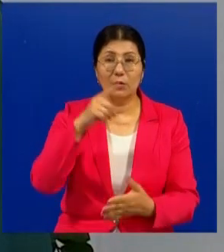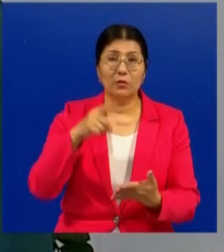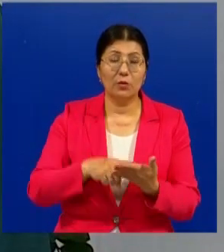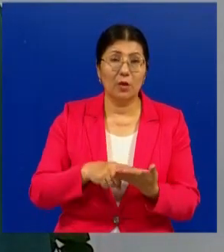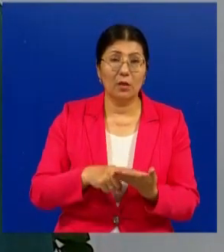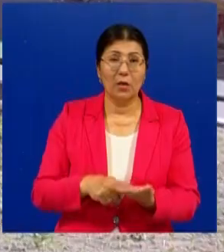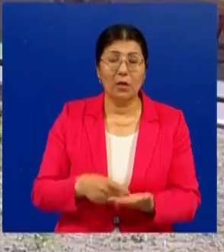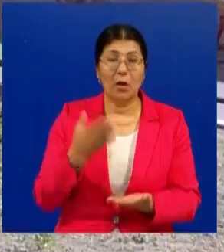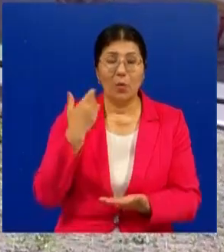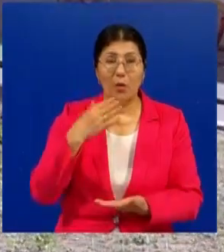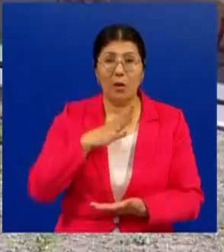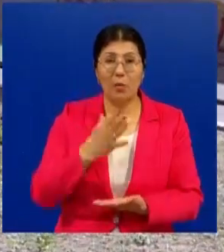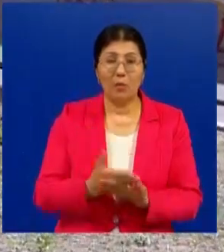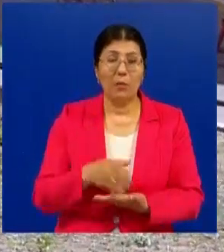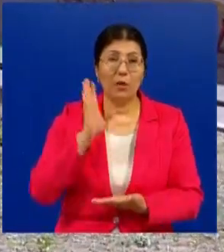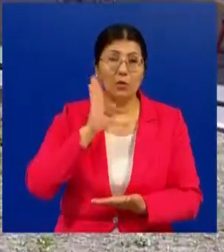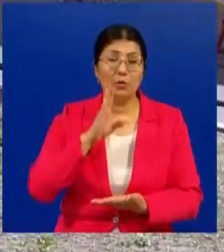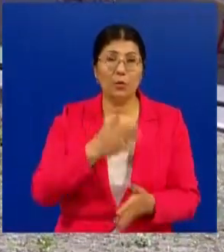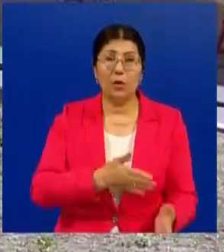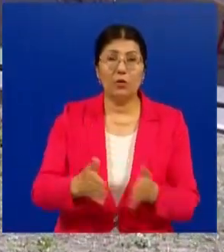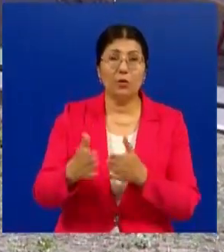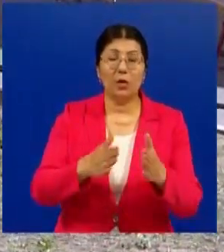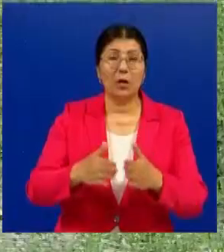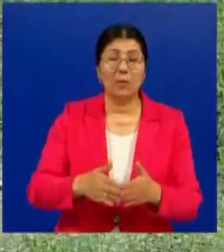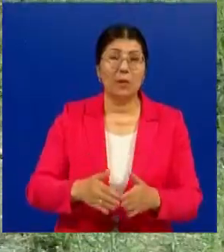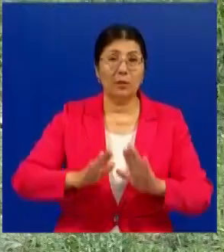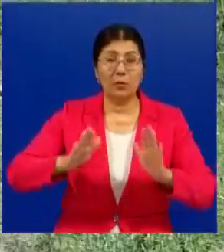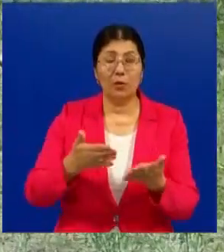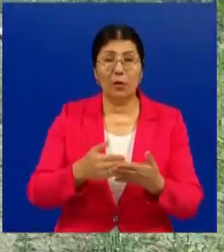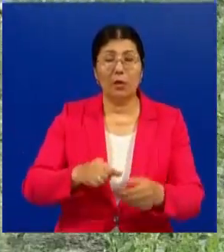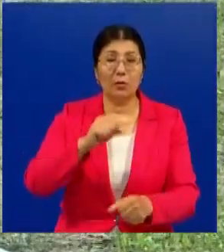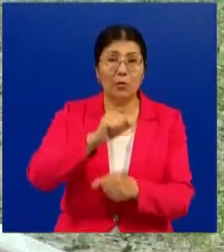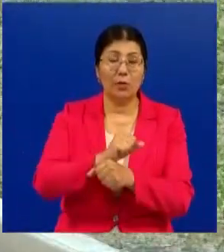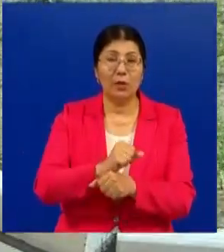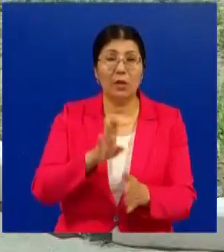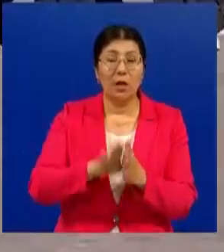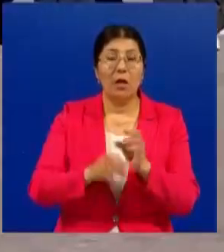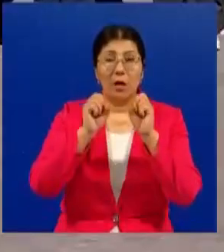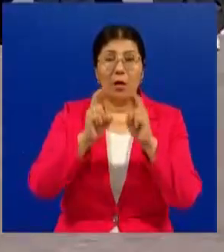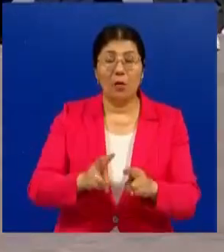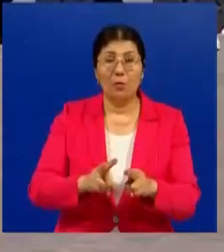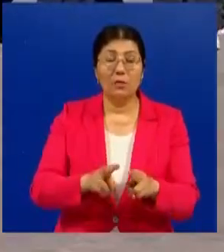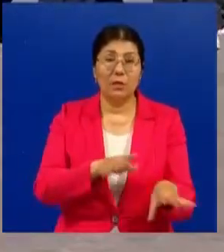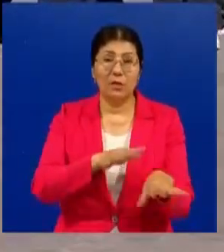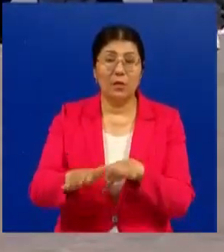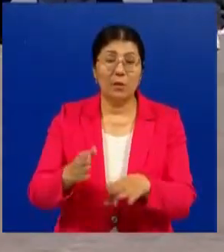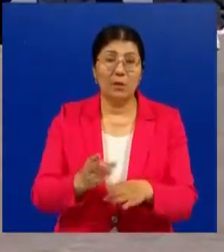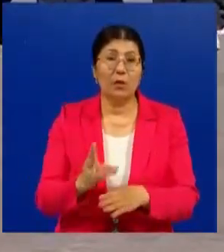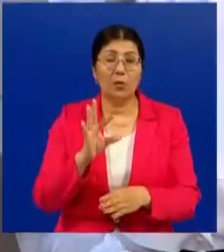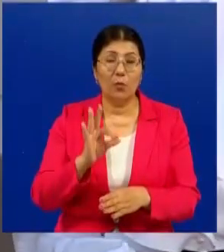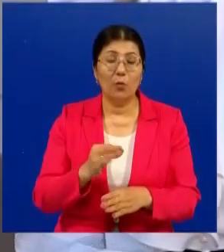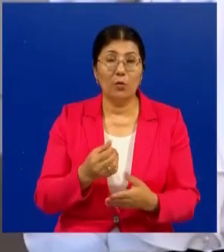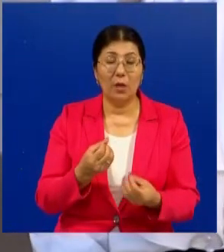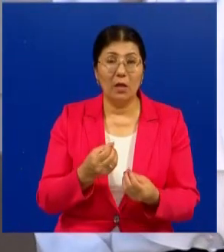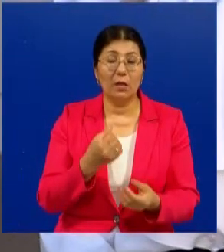қатты дайындалдым. Иә, судағы және жолдағы оқиғалардың алдын алатын қауіпсіздік шаралары, бірақ балалар өліміне себеп болатын тағы